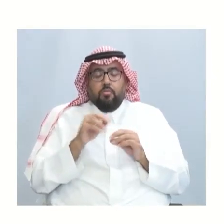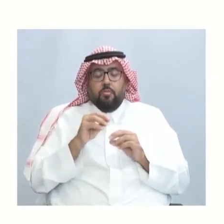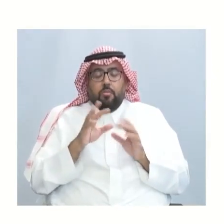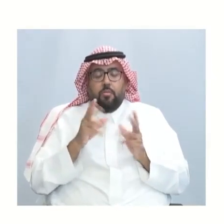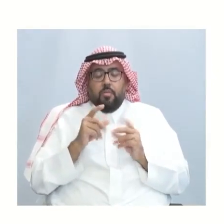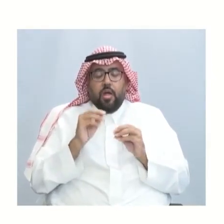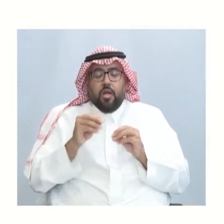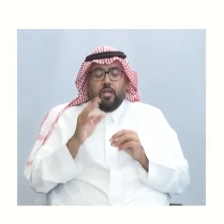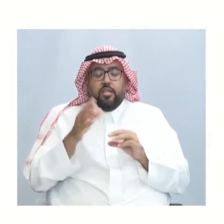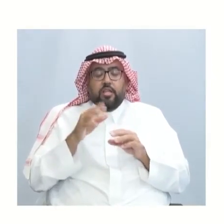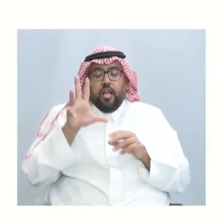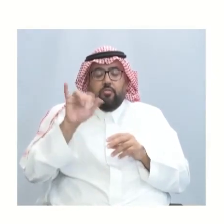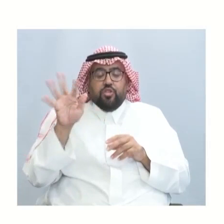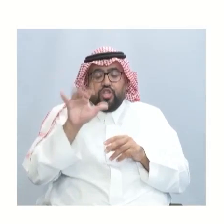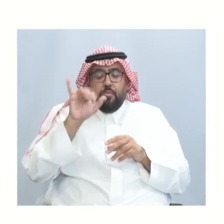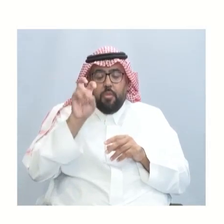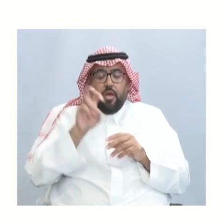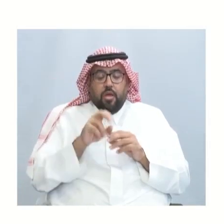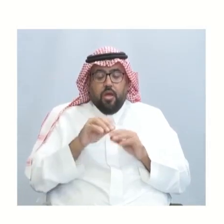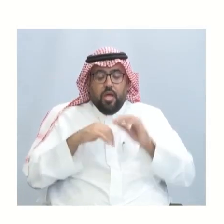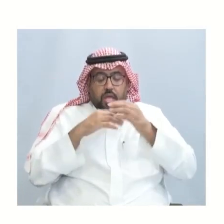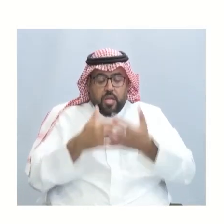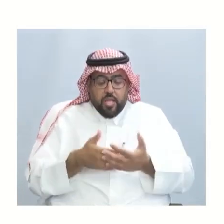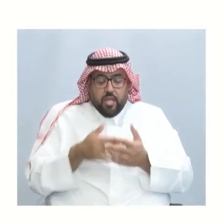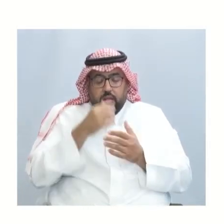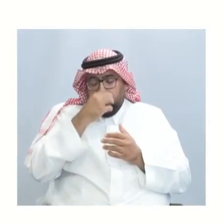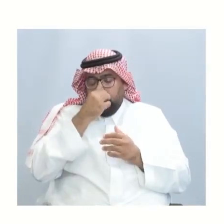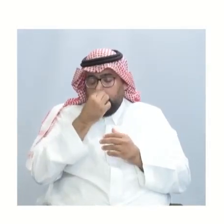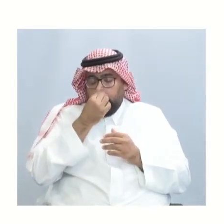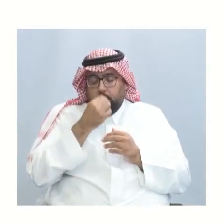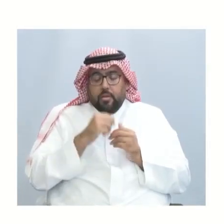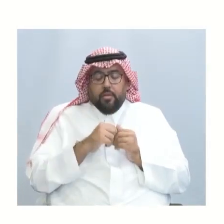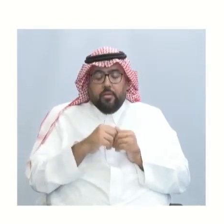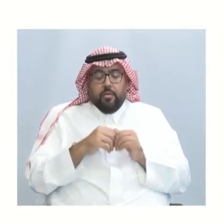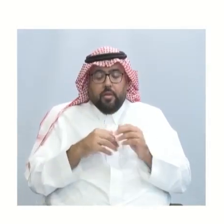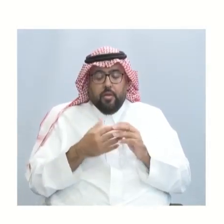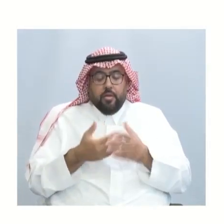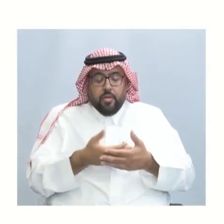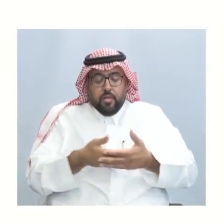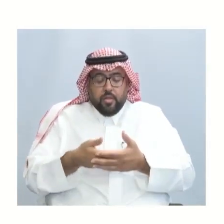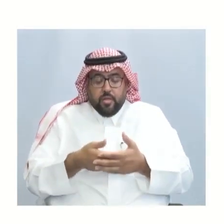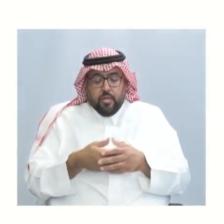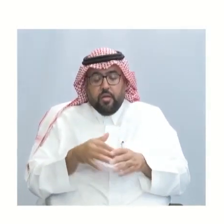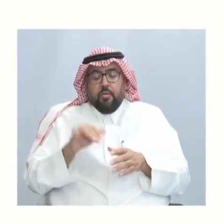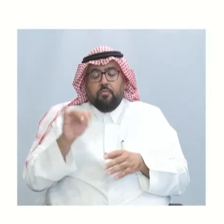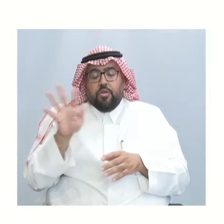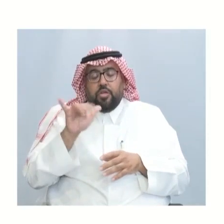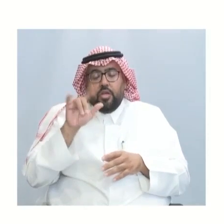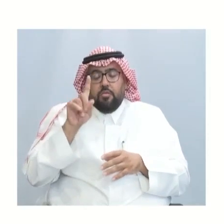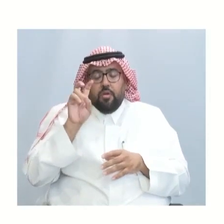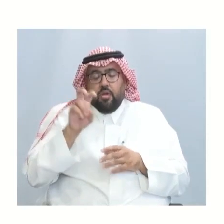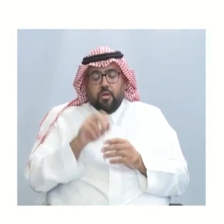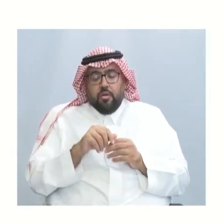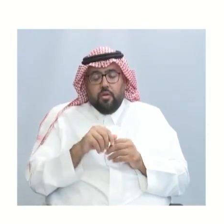ليس لها مشيمه وينمو الجنين في كيس او الجراب الموجود اسفل بطن الام بينما هنا لها مشيمه وعضو